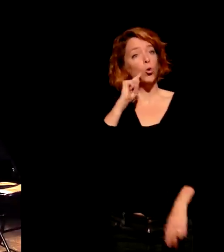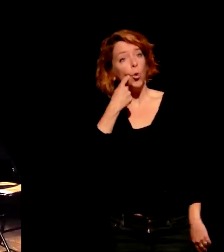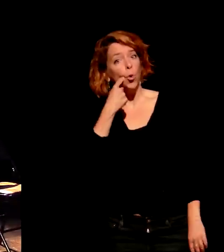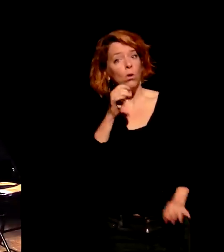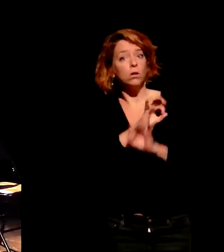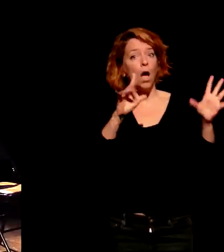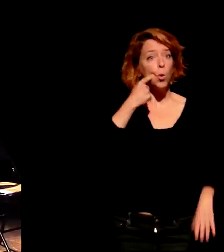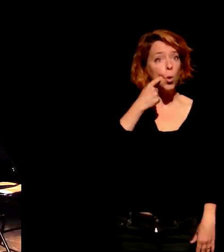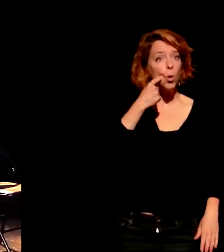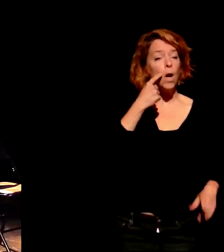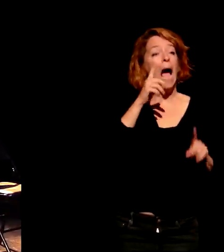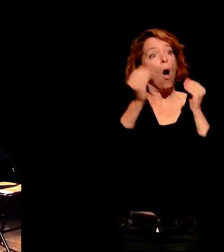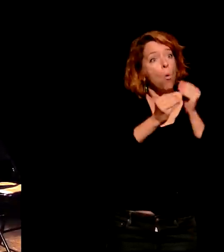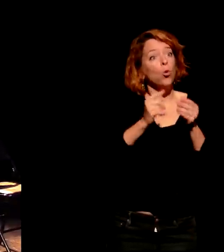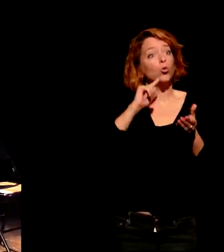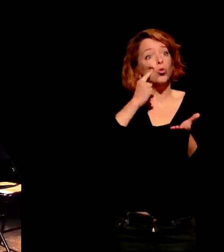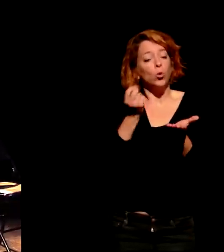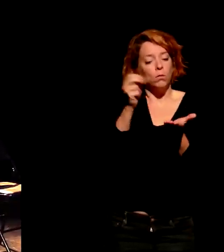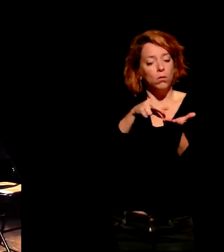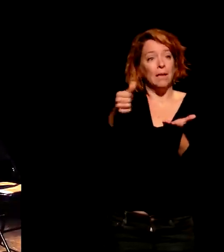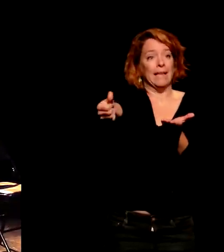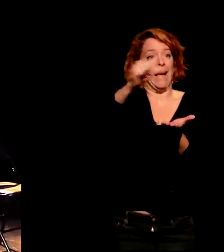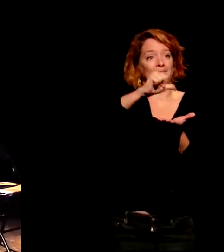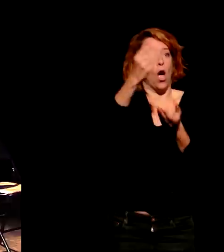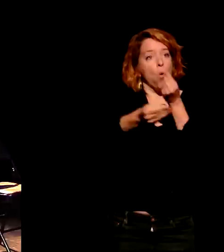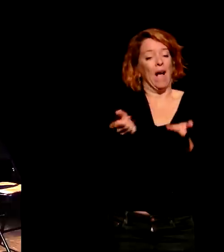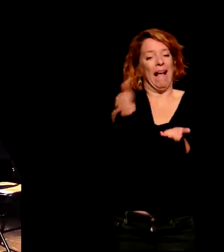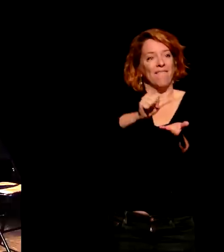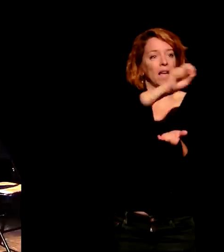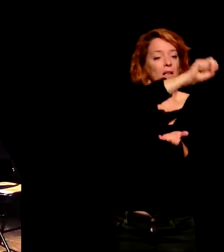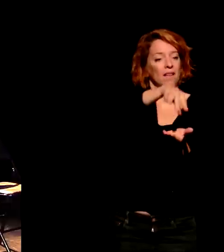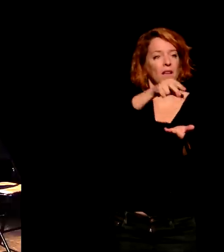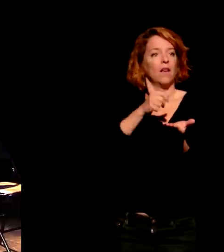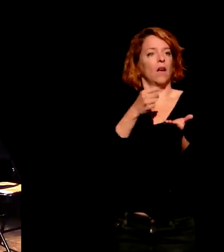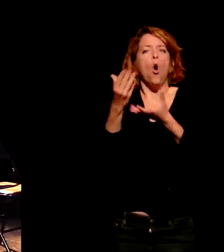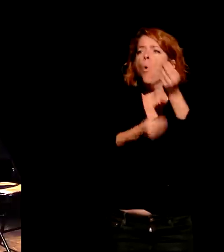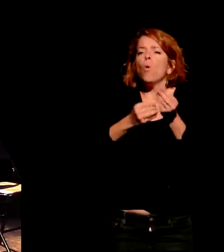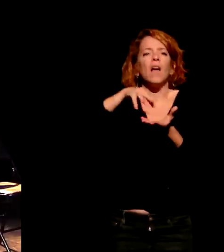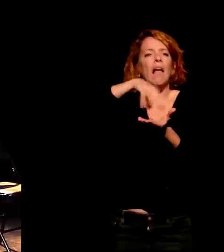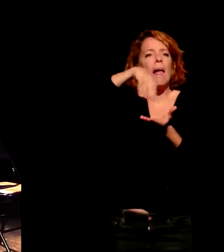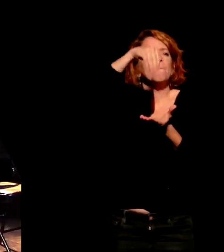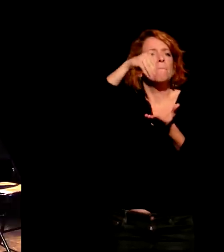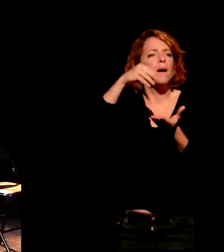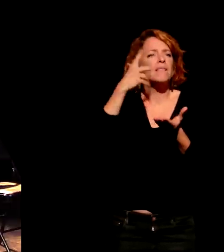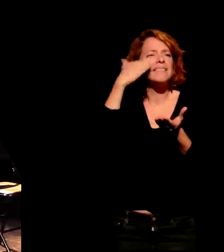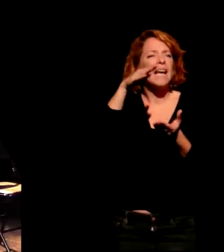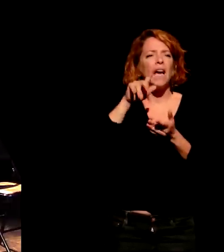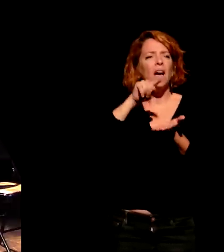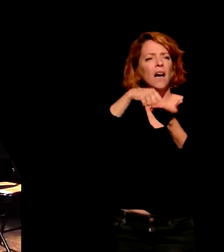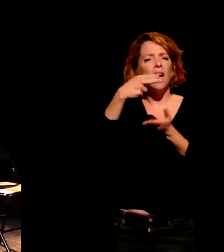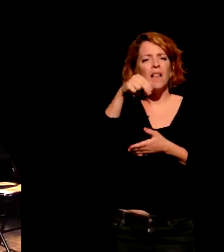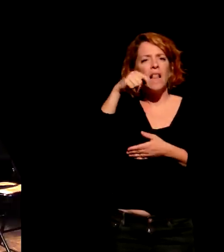mais on peut vouloir que le sucre soit mis avant le café, ça change le goût du café. Ou on peut le vouloir avec la crémine, qui est cette crème qu'ils font à Naples avec le noir du